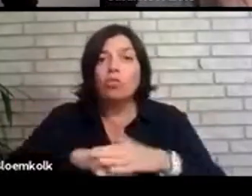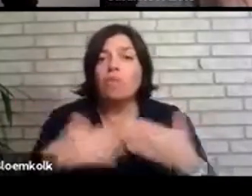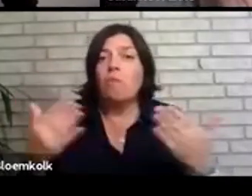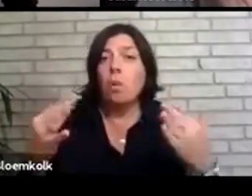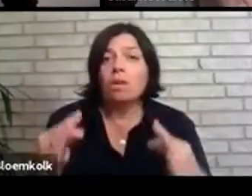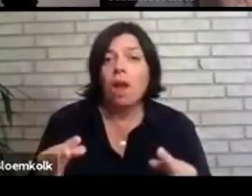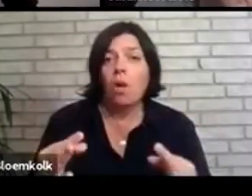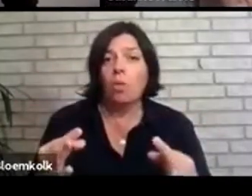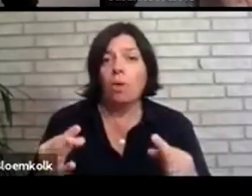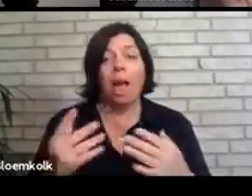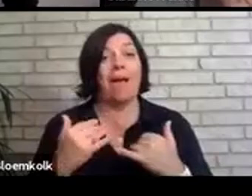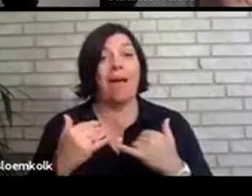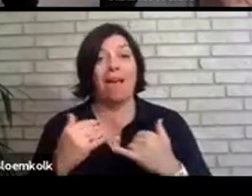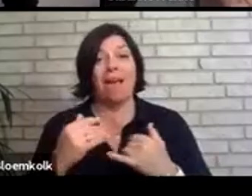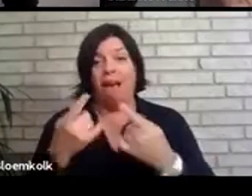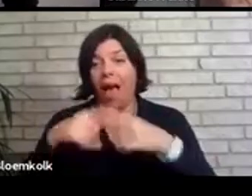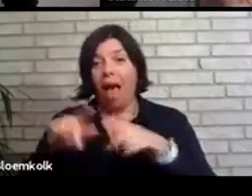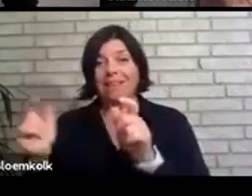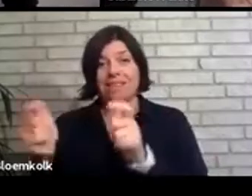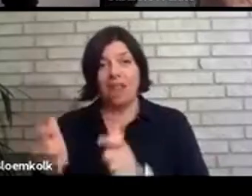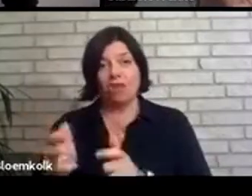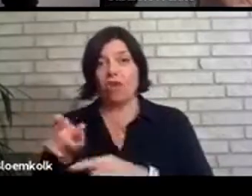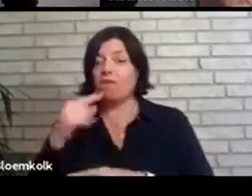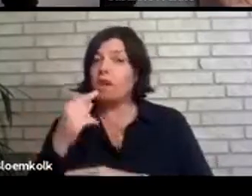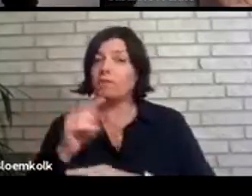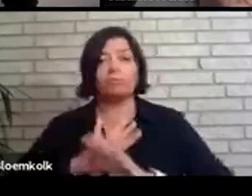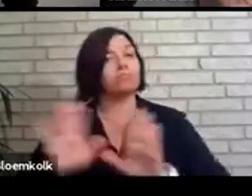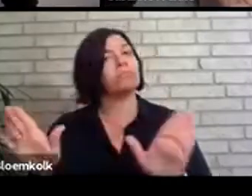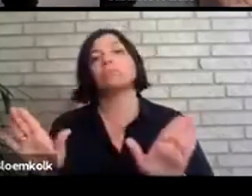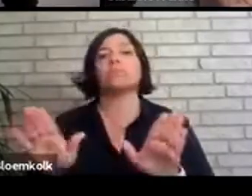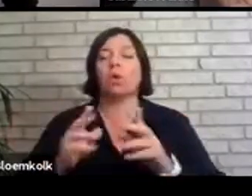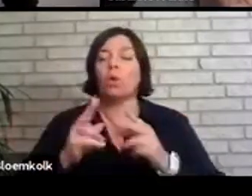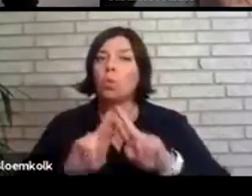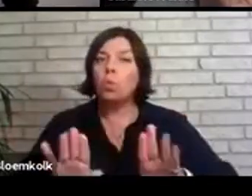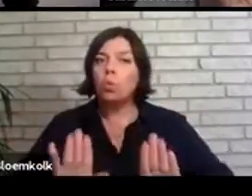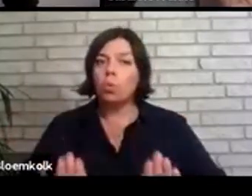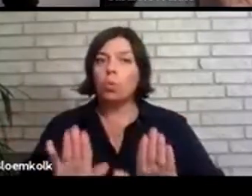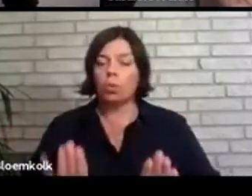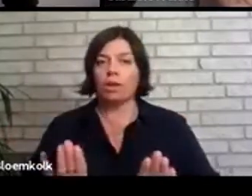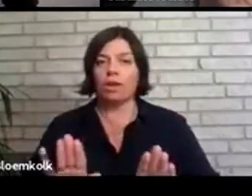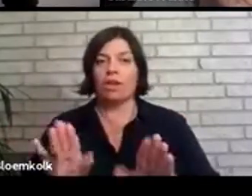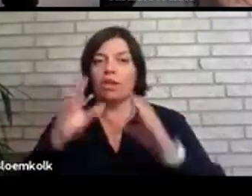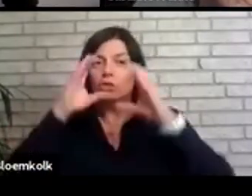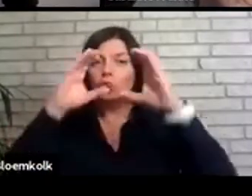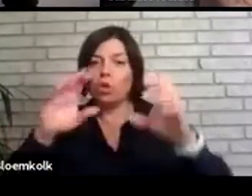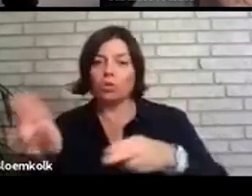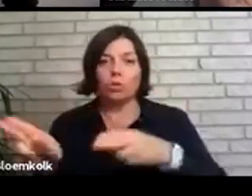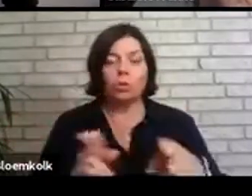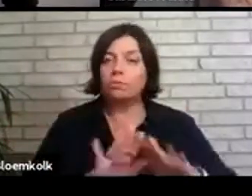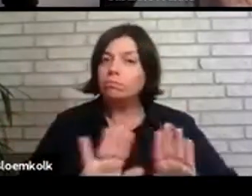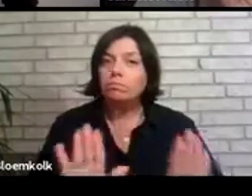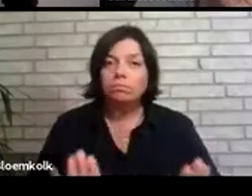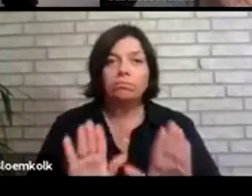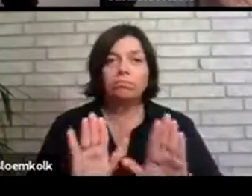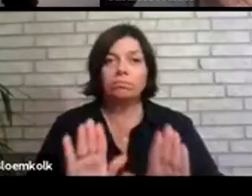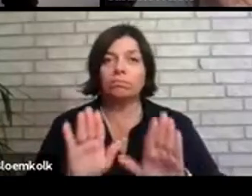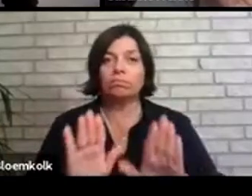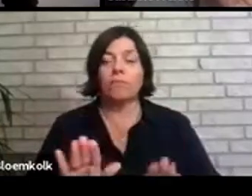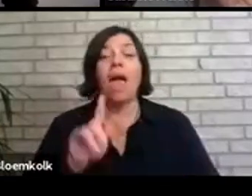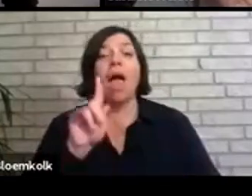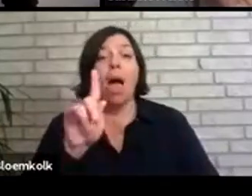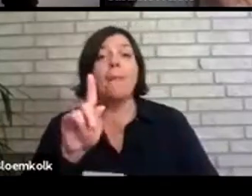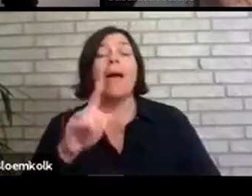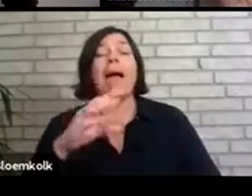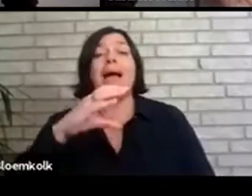haben, die gegen einen schnellen Restart war, hat es die DFL mit Christian Seifert durchgeboxt. Und nicht nur Christian Seifert